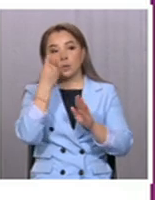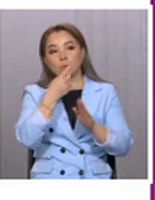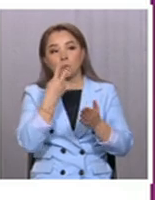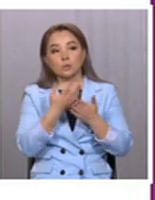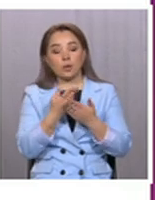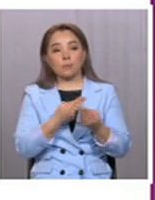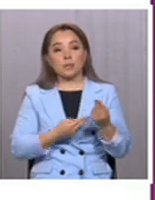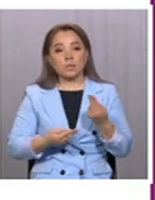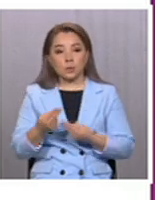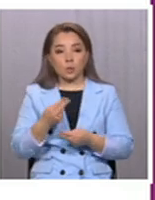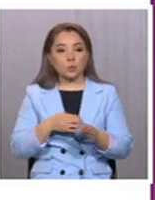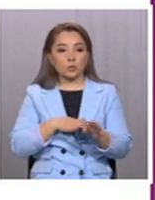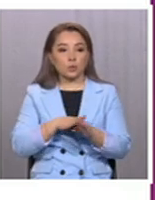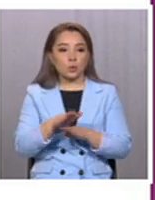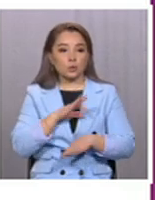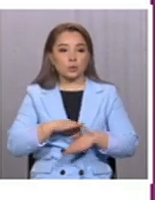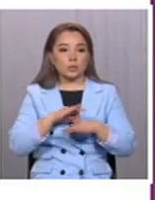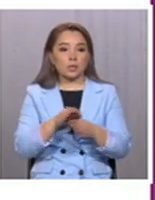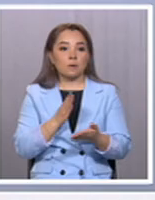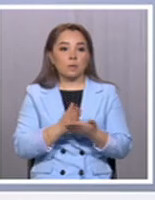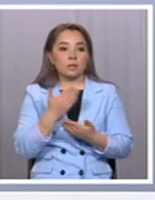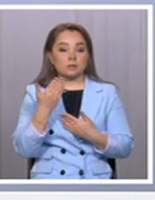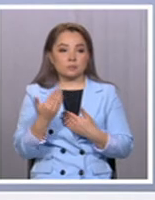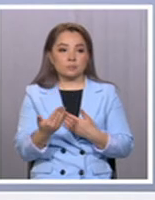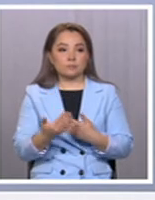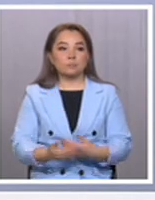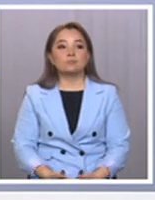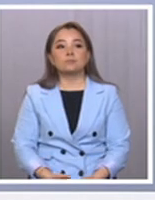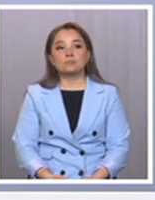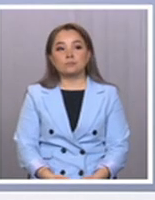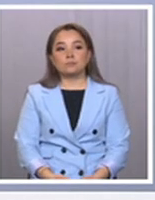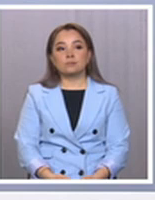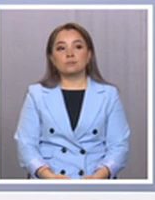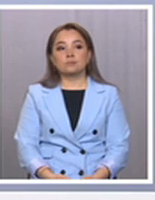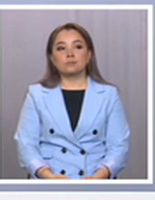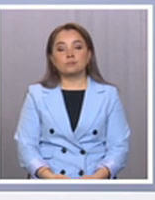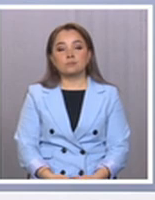бейнелеуді жүзеге асыра білген.